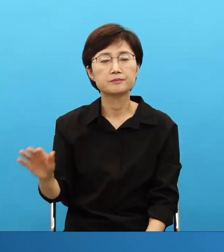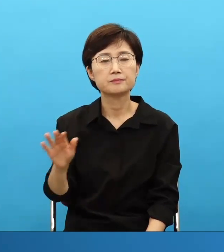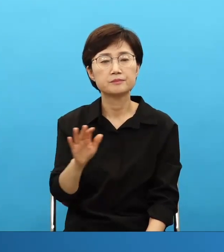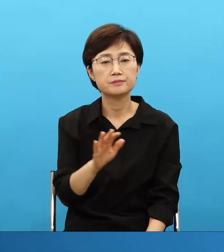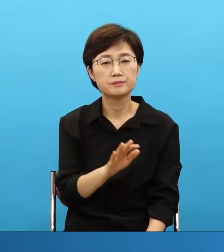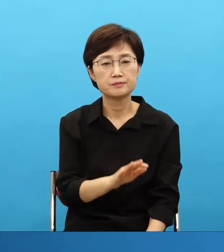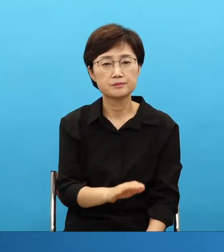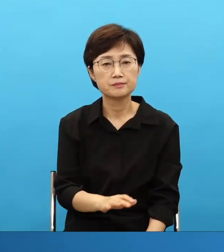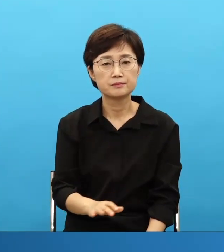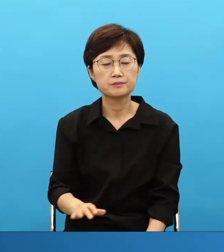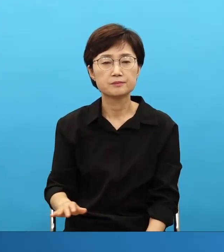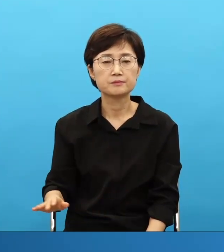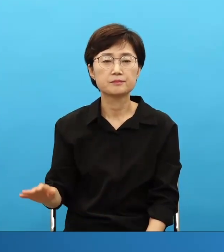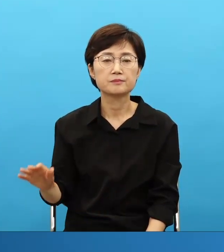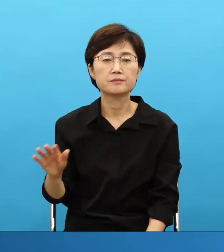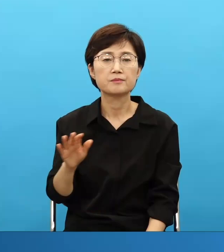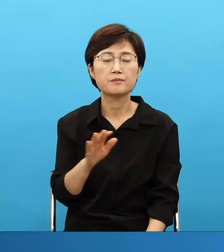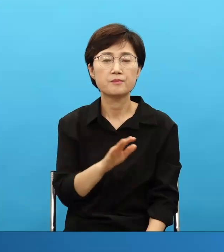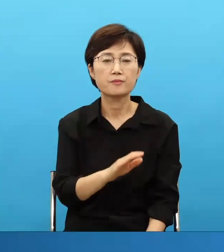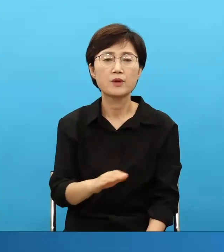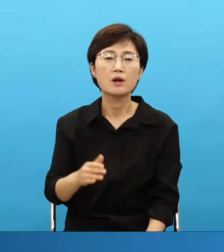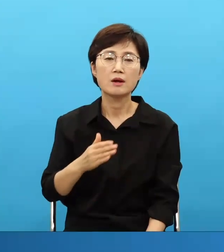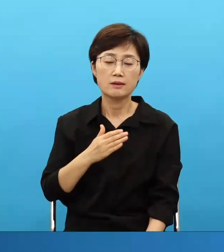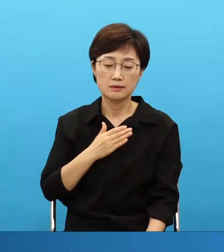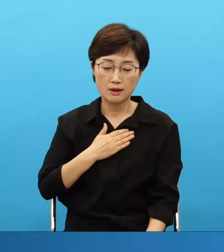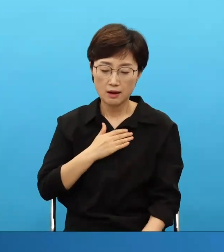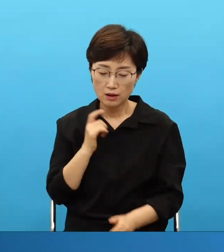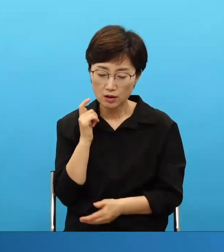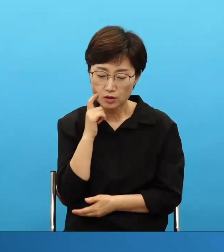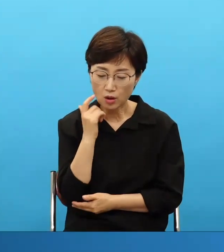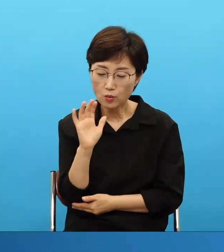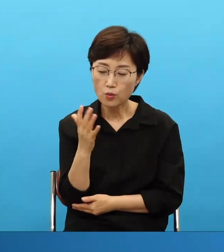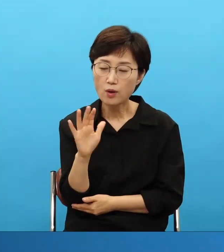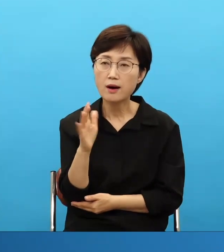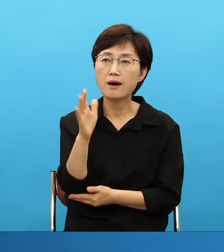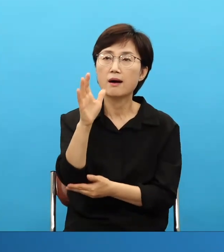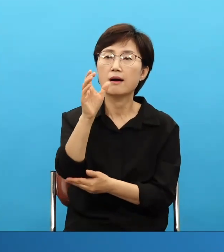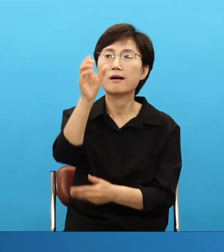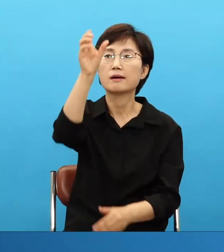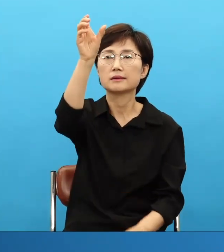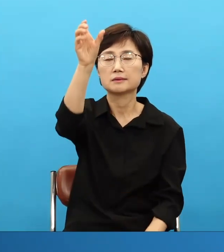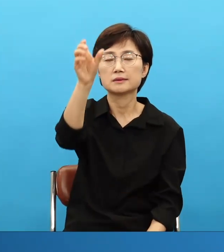시자 나의 영